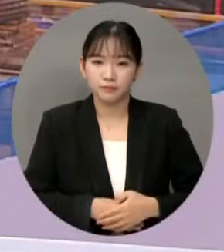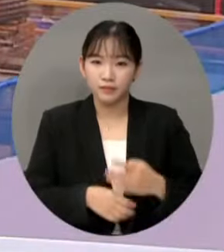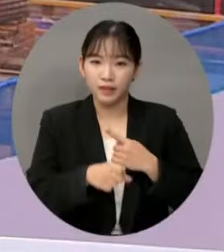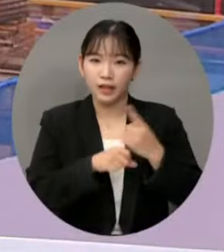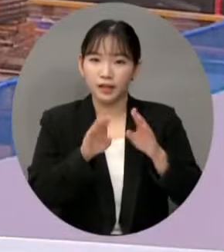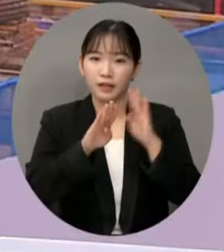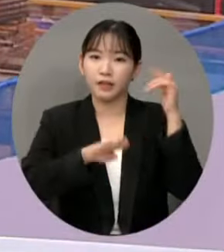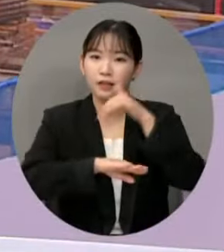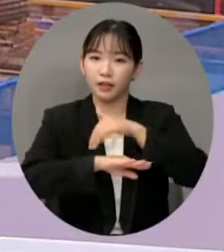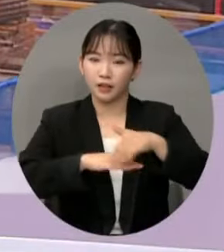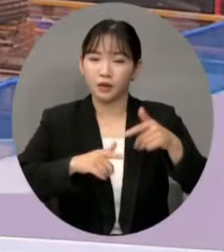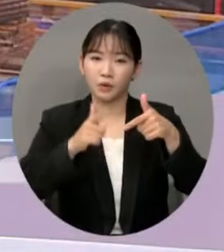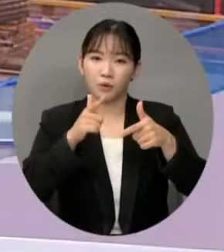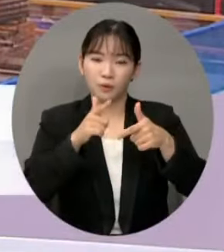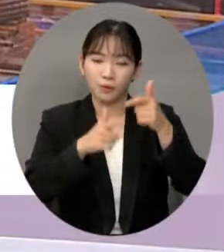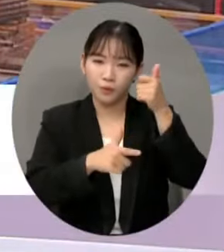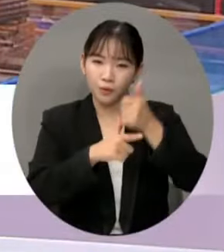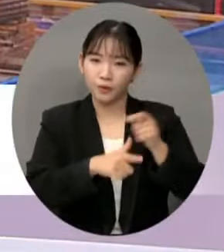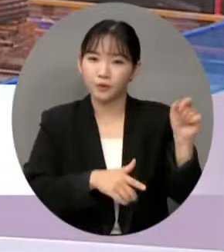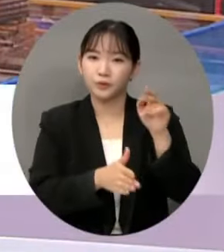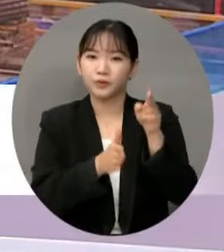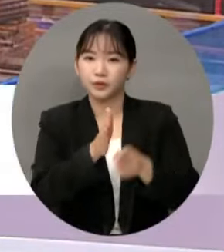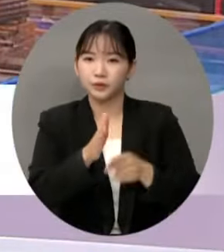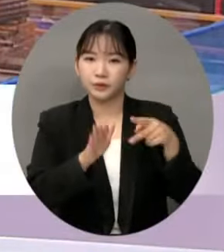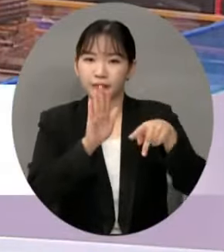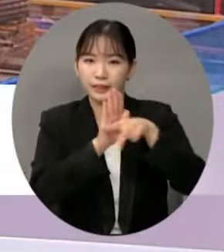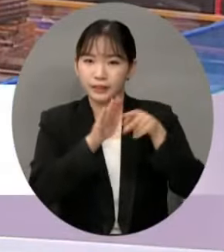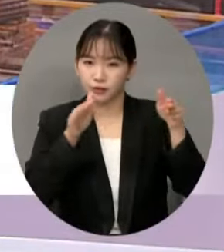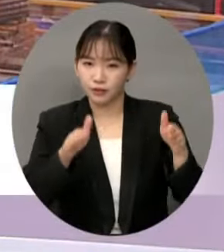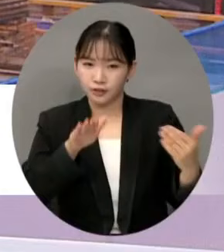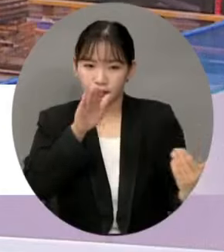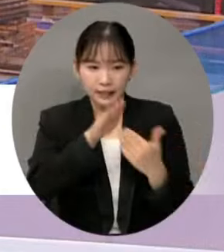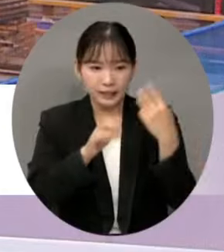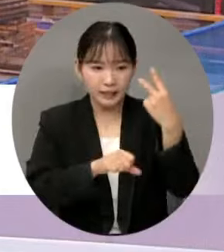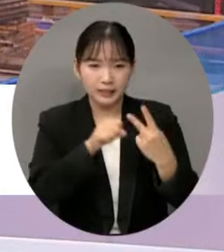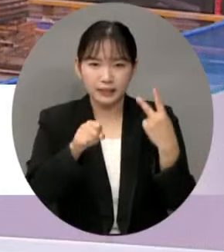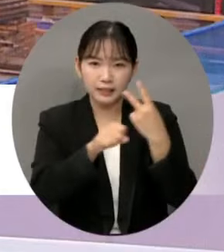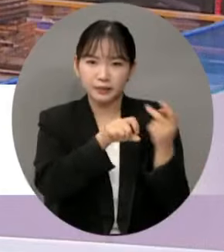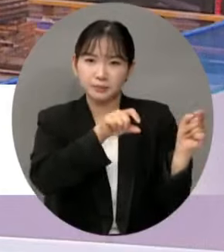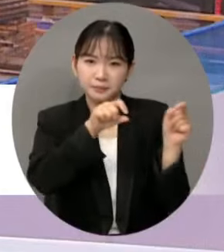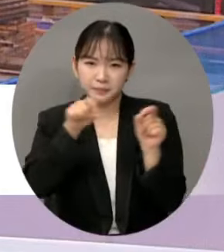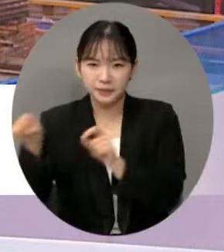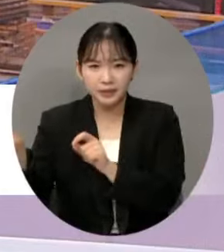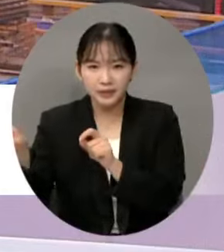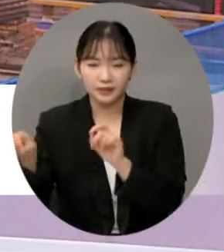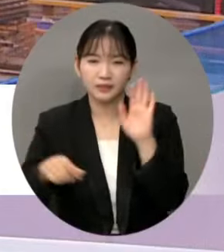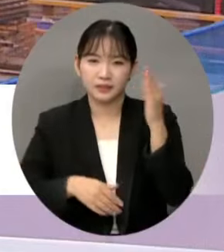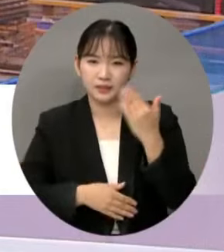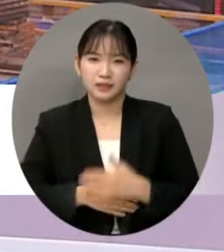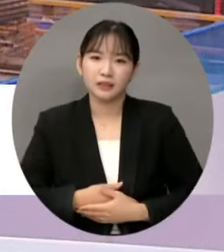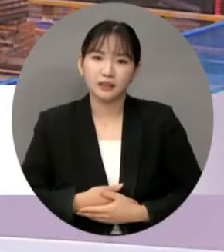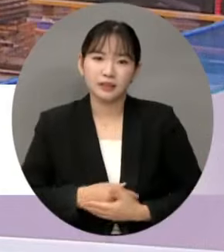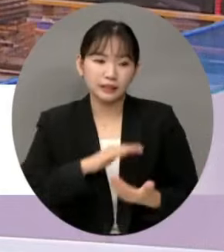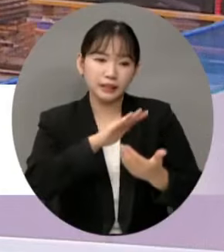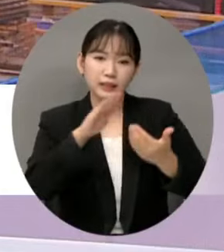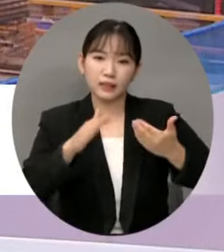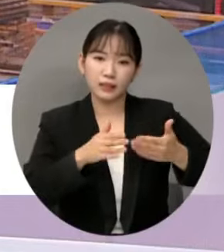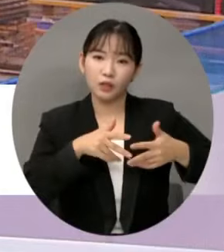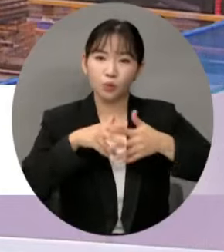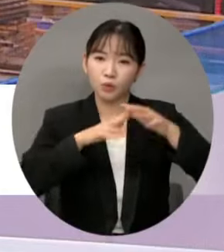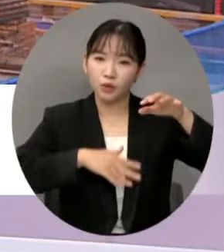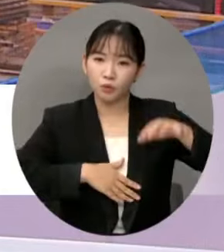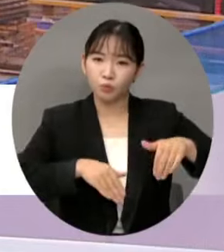내년 개통 예정이던 호남 고속철도 2단계 구간에 최대 2년 가량 늦춰질 전망입니다 앞서 공사